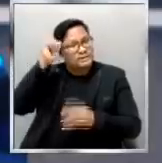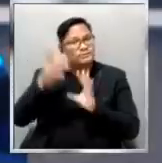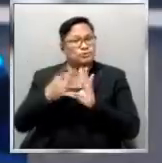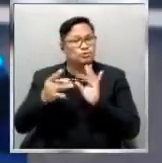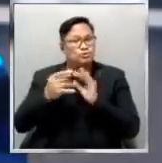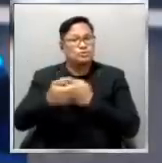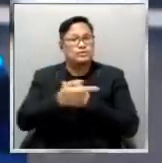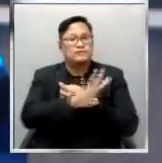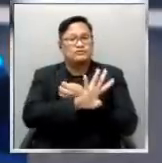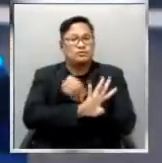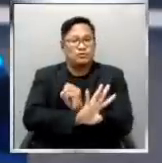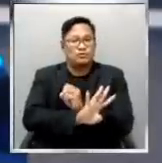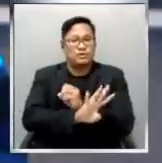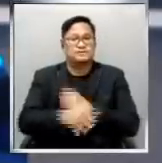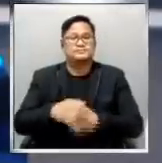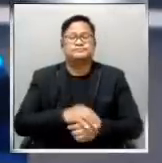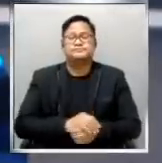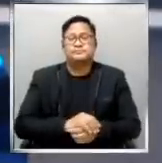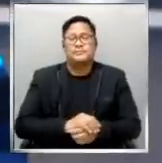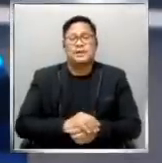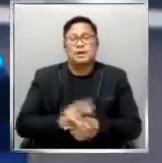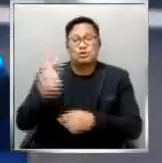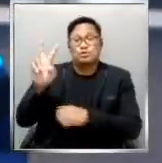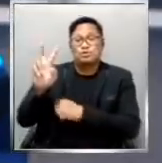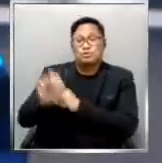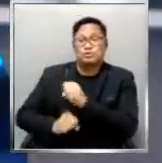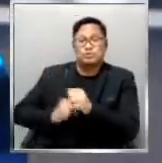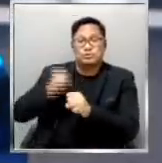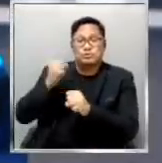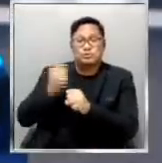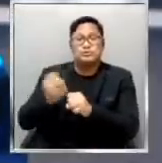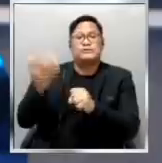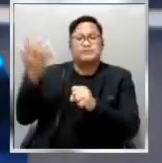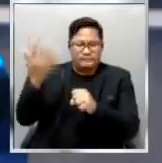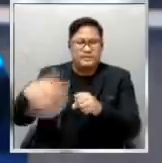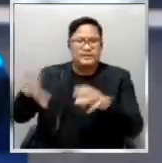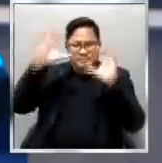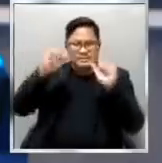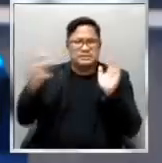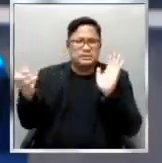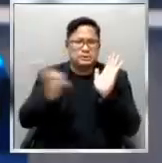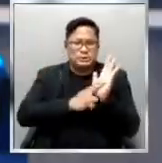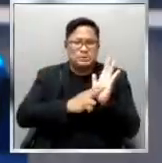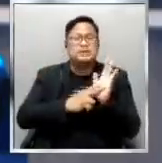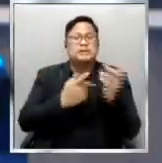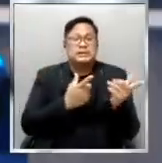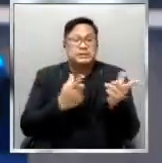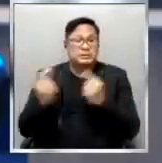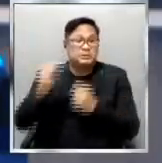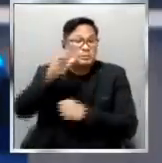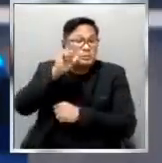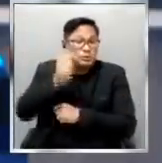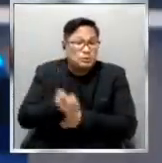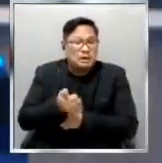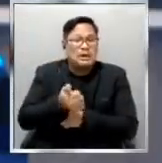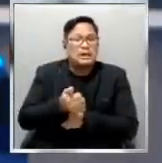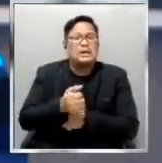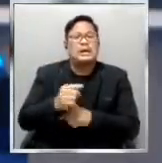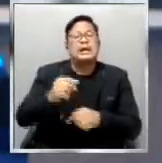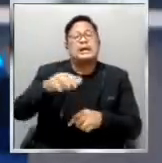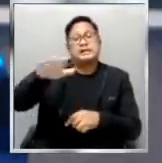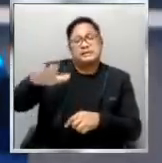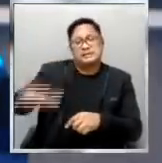Halos dalawang taon matapos lagdaan ng Pangulo, ipatutupad na po simula bukas ang Child Safety in Motor Vehicles